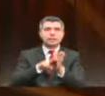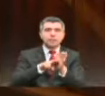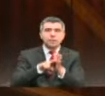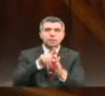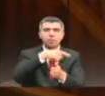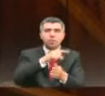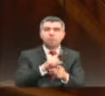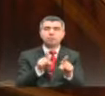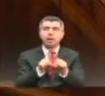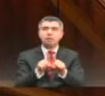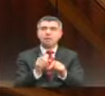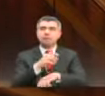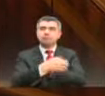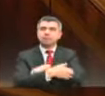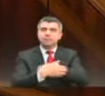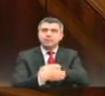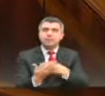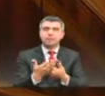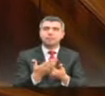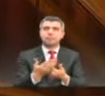ومحاربة الفوارق الاجتماعية